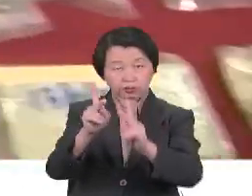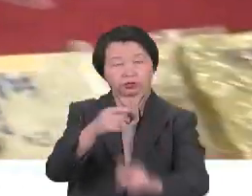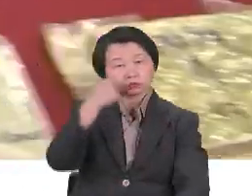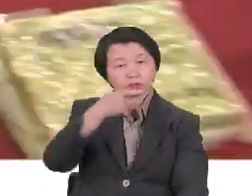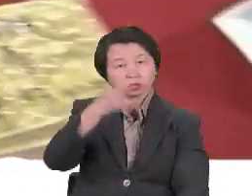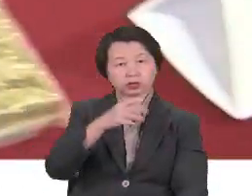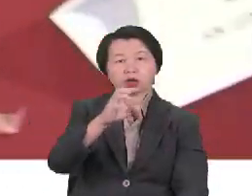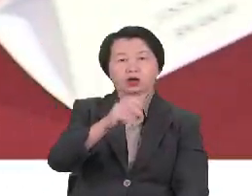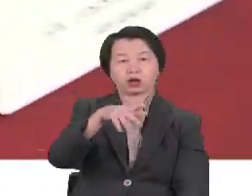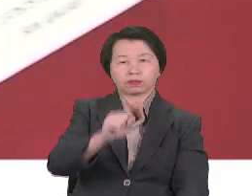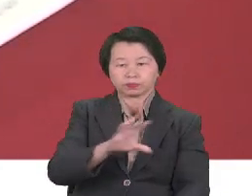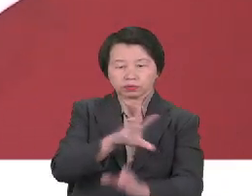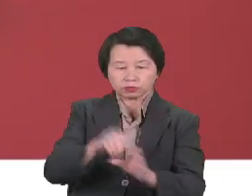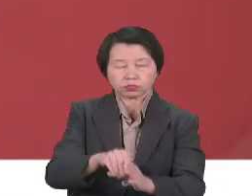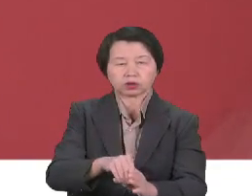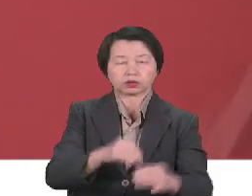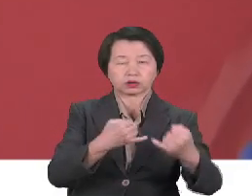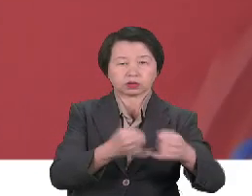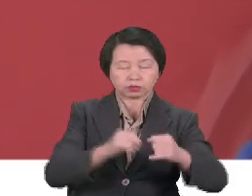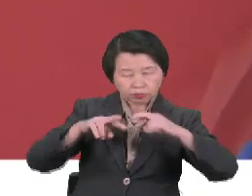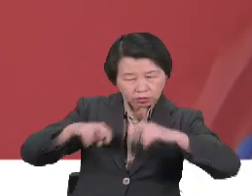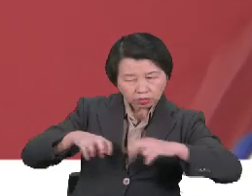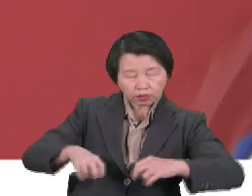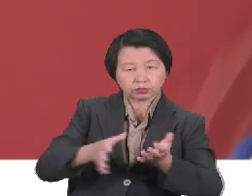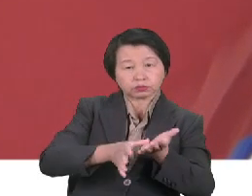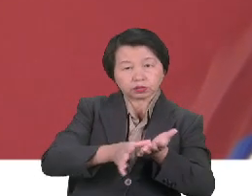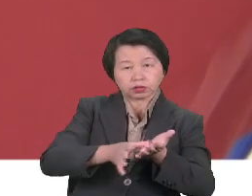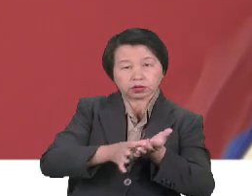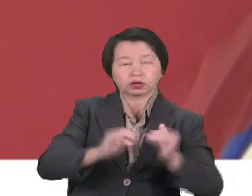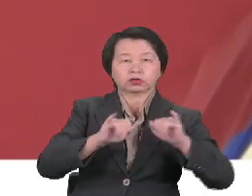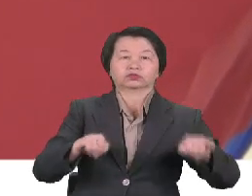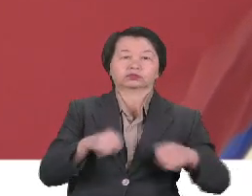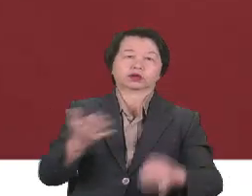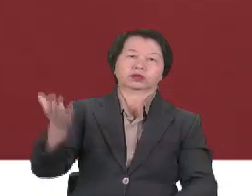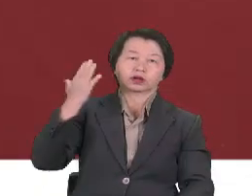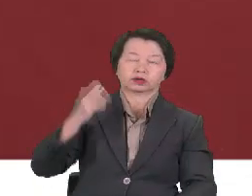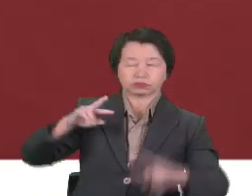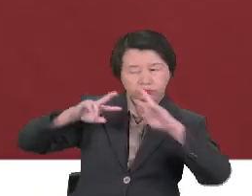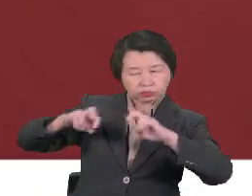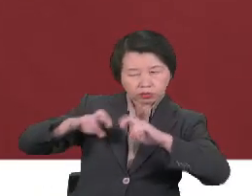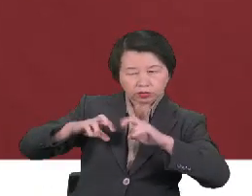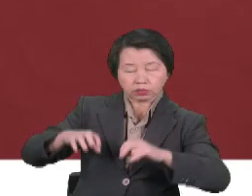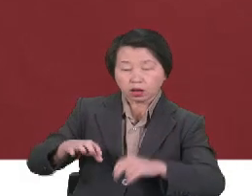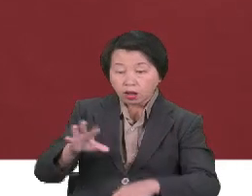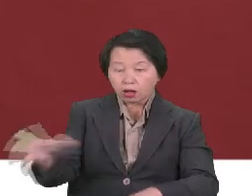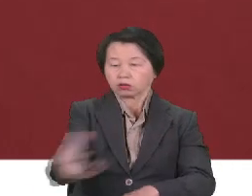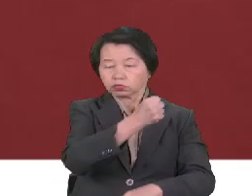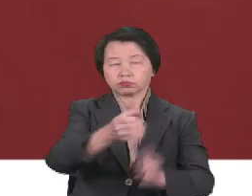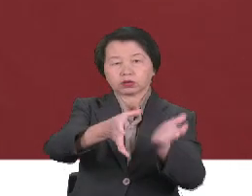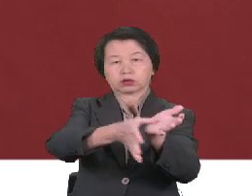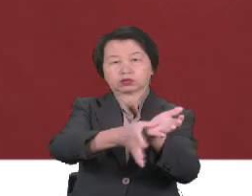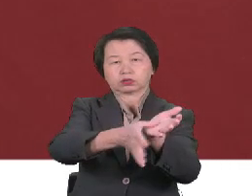berkata operasi melibatkan anggota jabatan siasatan jenayah narkotik jumaat lalu siasatan lanjut bawa kepada rampasan